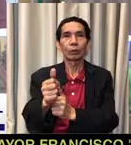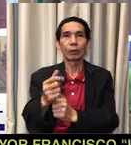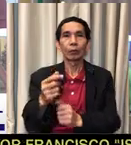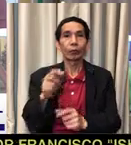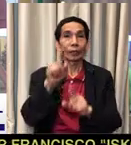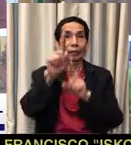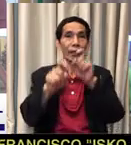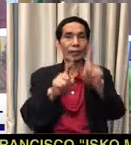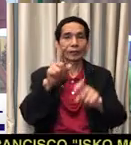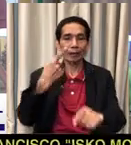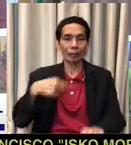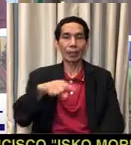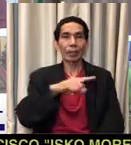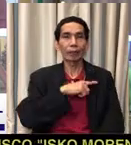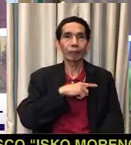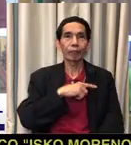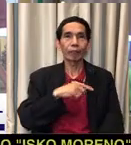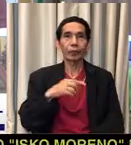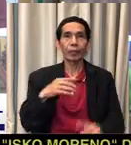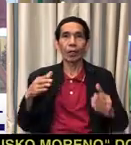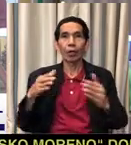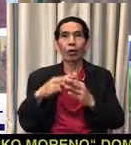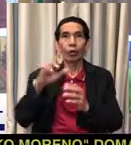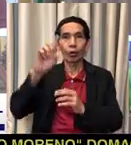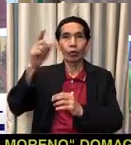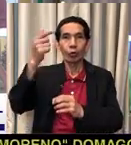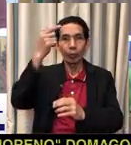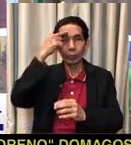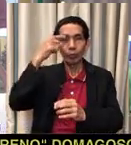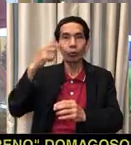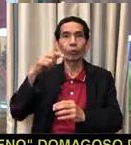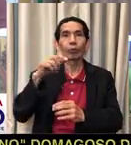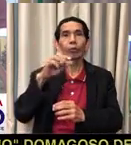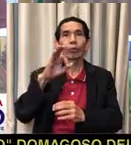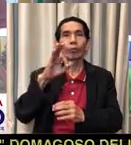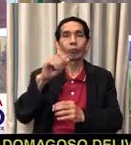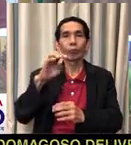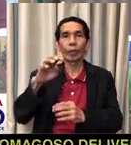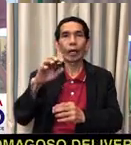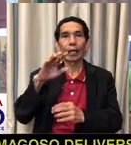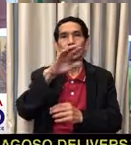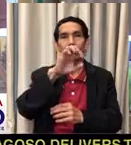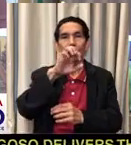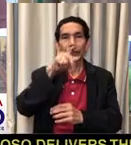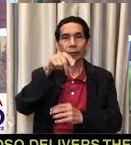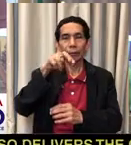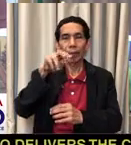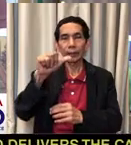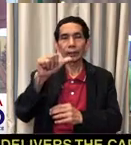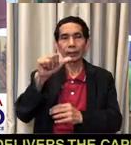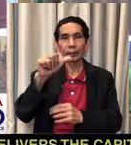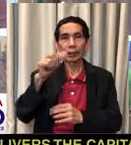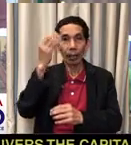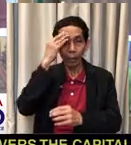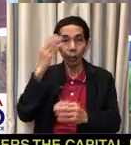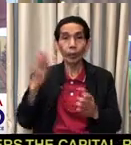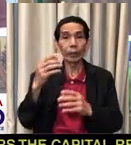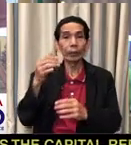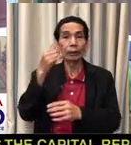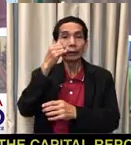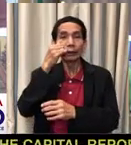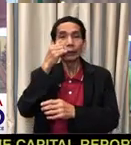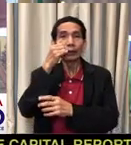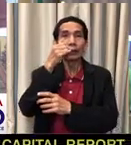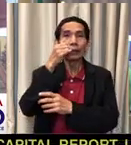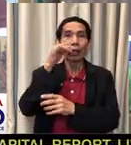Nag-testing kami. Kanto ng Governor Forbes at Espanya. Alam nyo, nasaan yung camera o